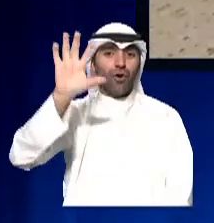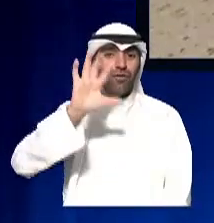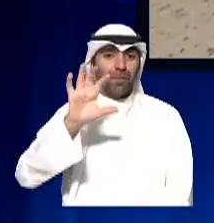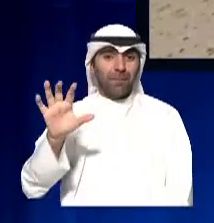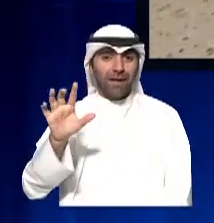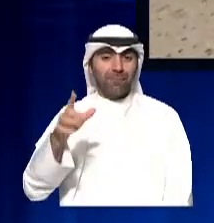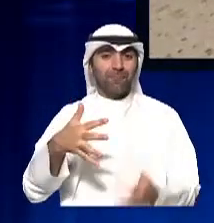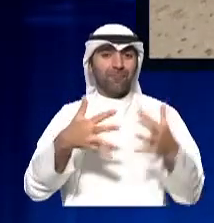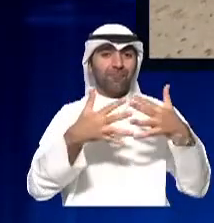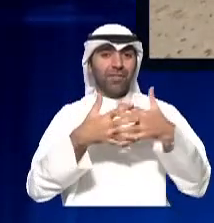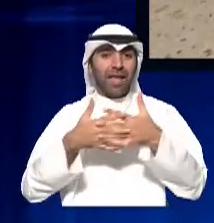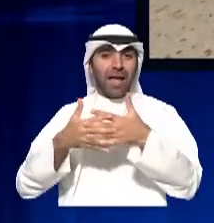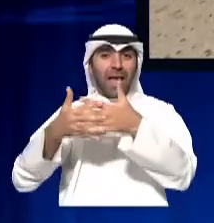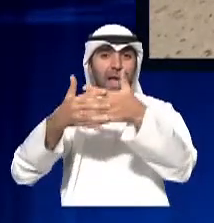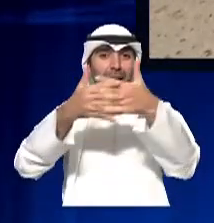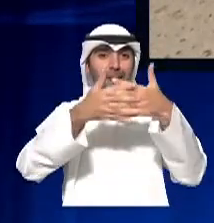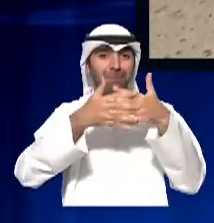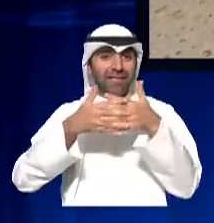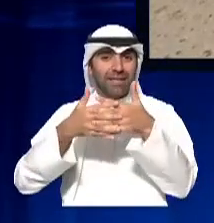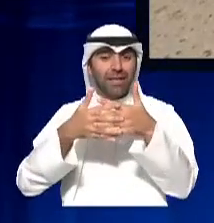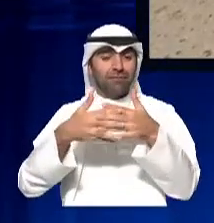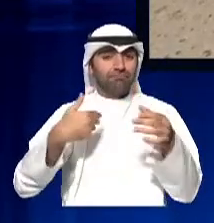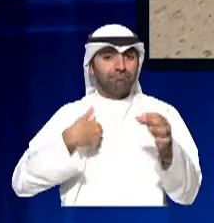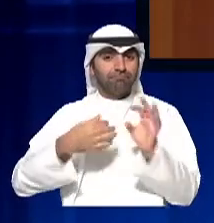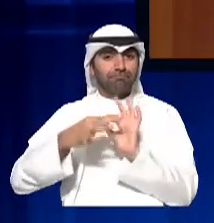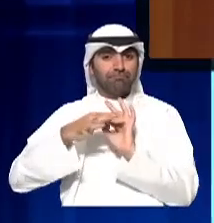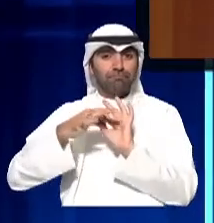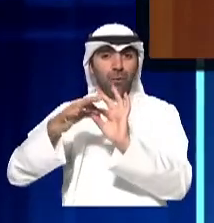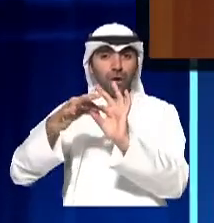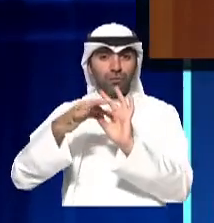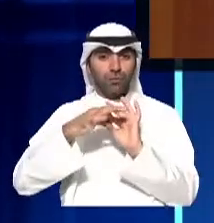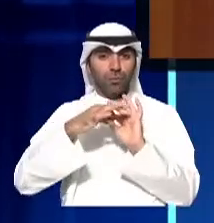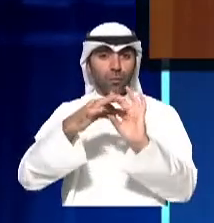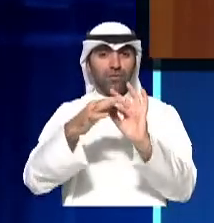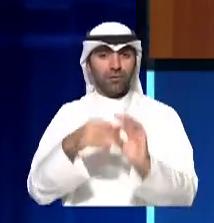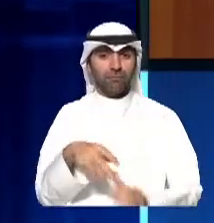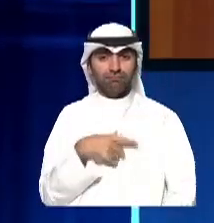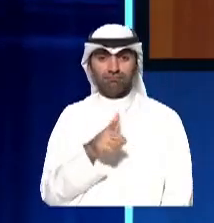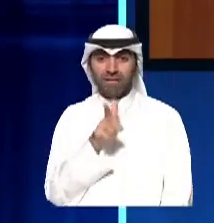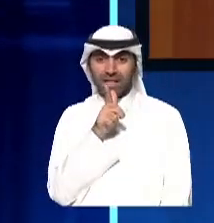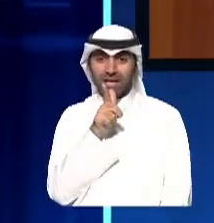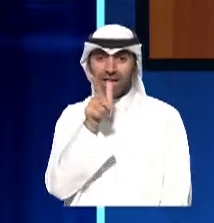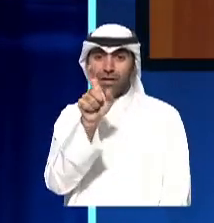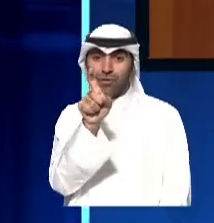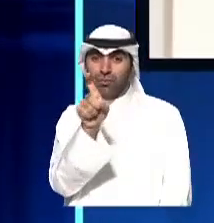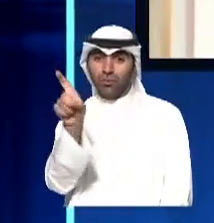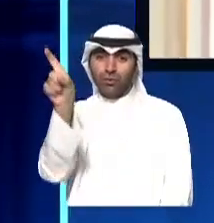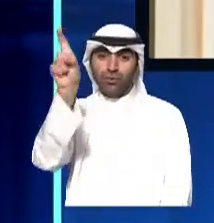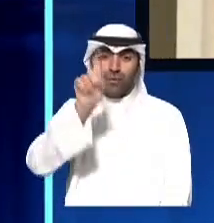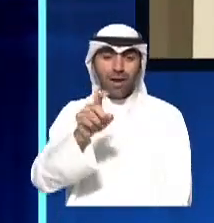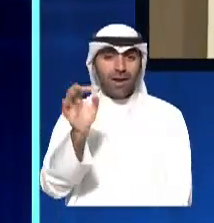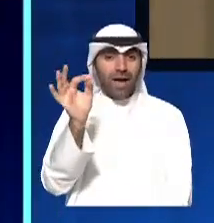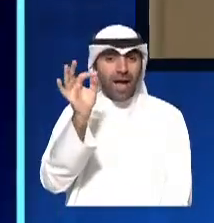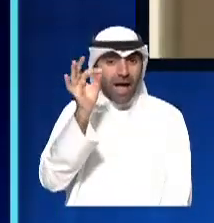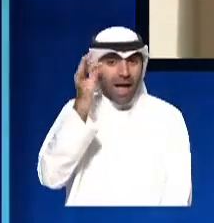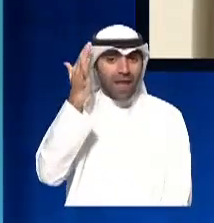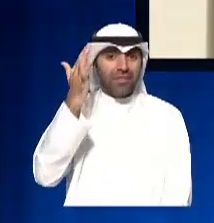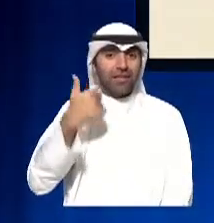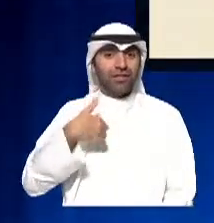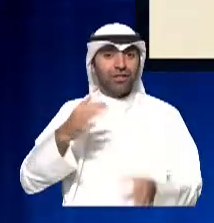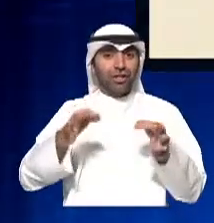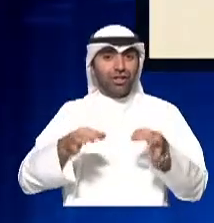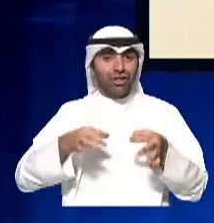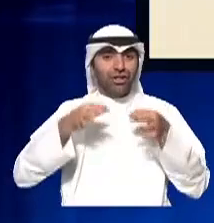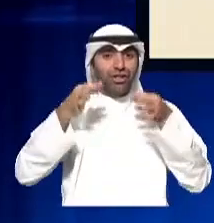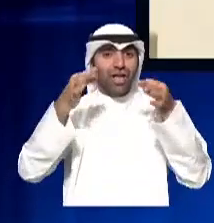وبروتوكول متكامل في حالة تأخر في توريد اللقاحات لا سمح الله، وهو أمر يعني إحنا قاعد نتعامل معه